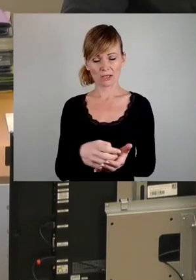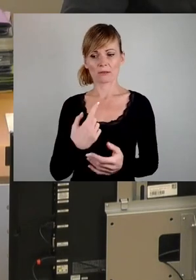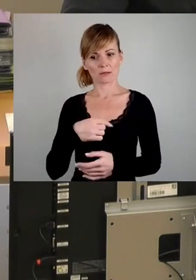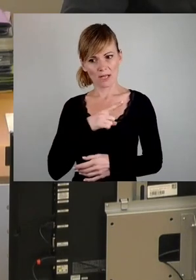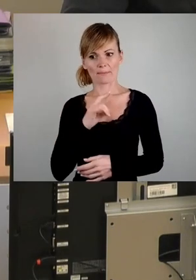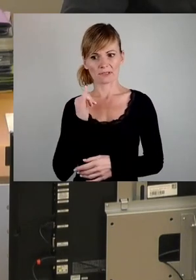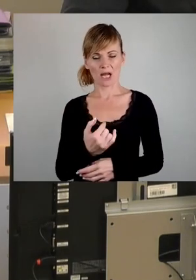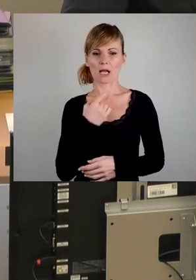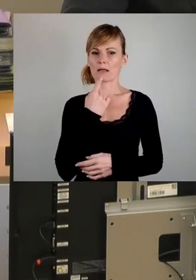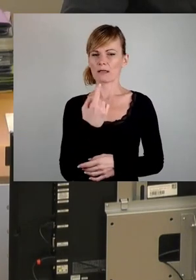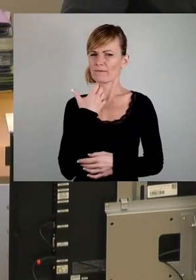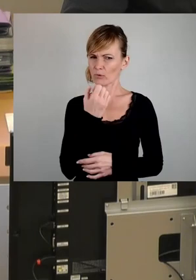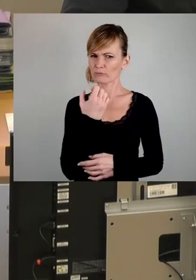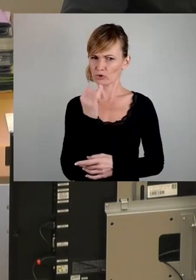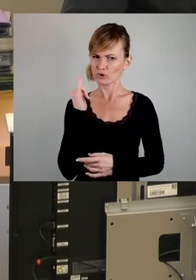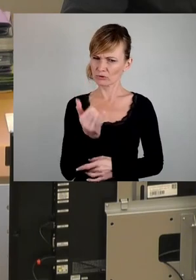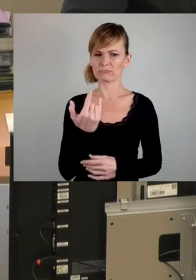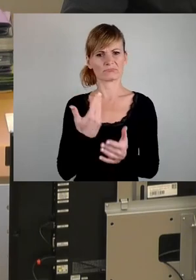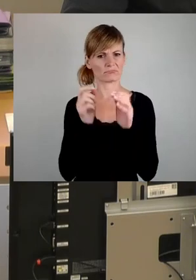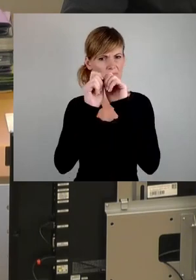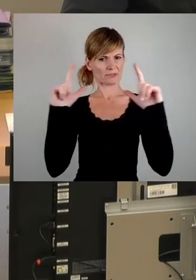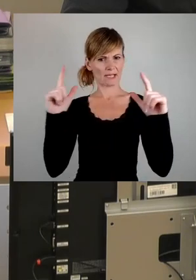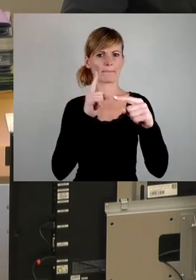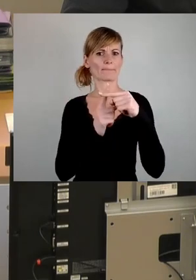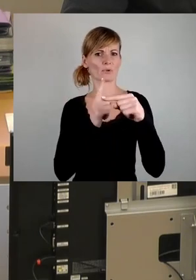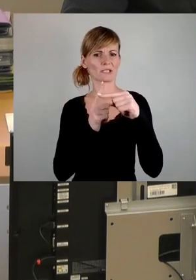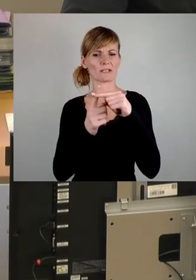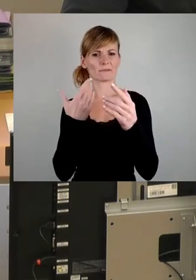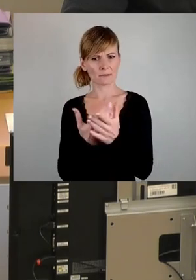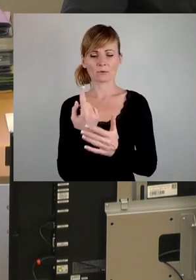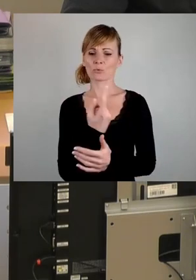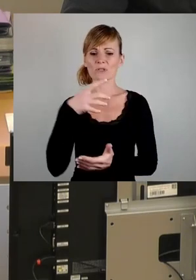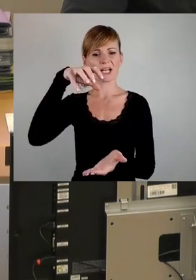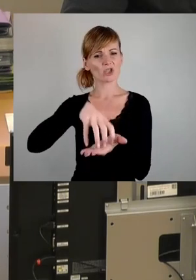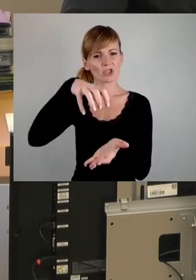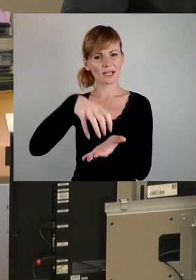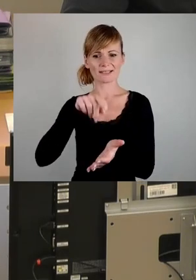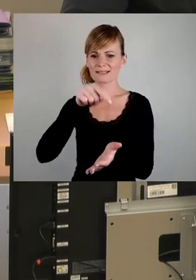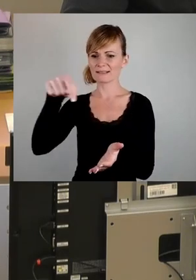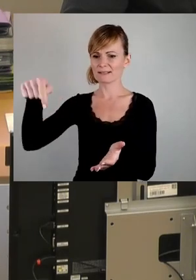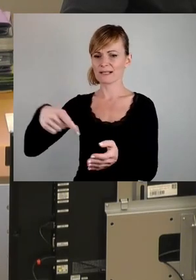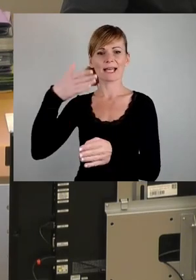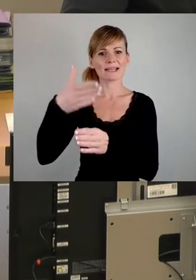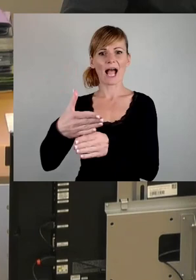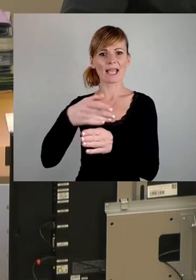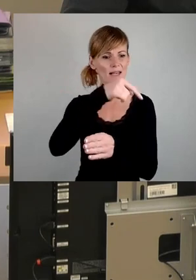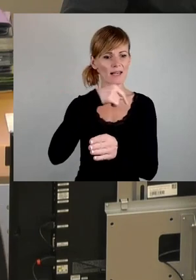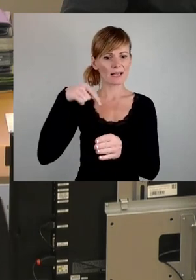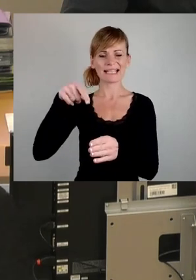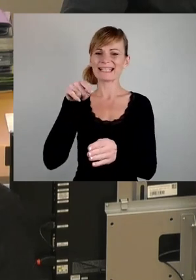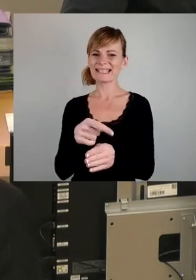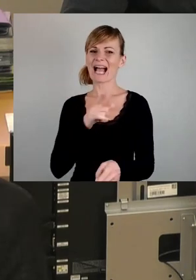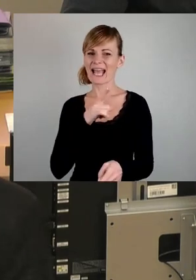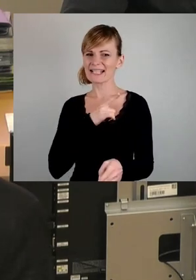Bild, weil wir eben hier auch mal die Teile unserer Stadt in den Mittelpunkt stellen, die vielleicht, wo nicht immer alles